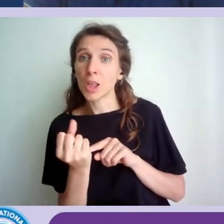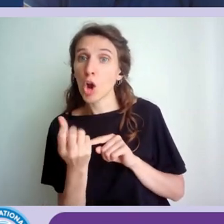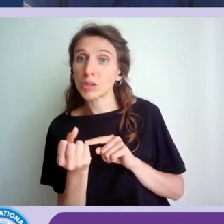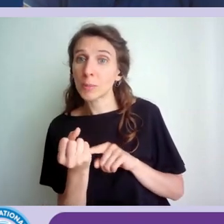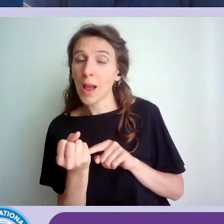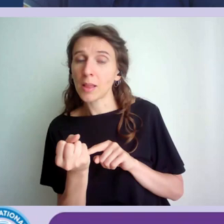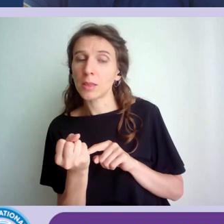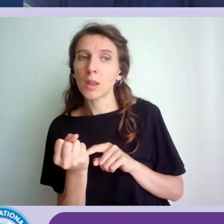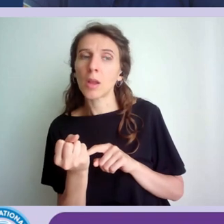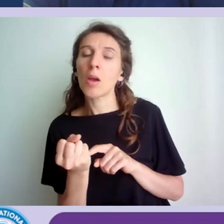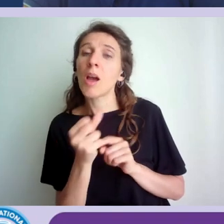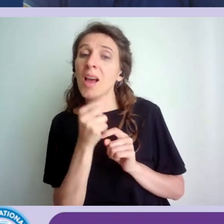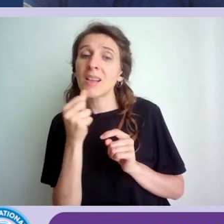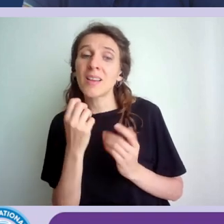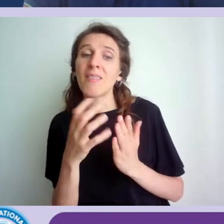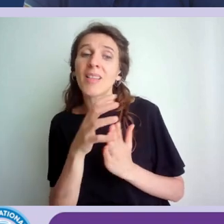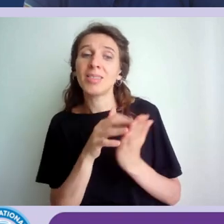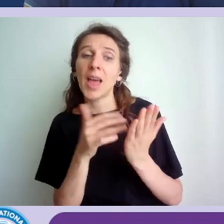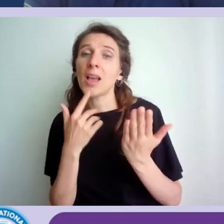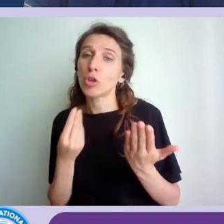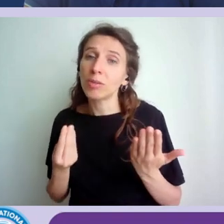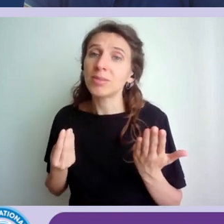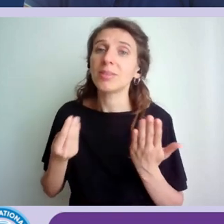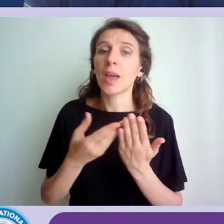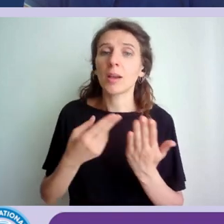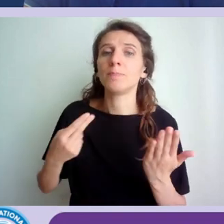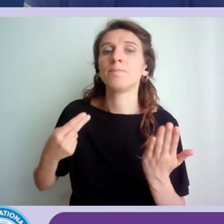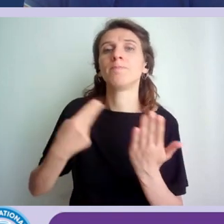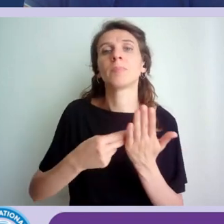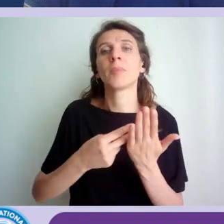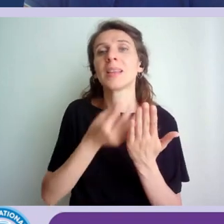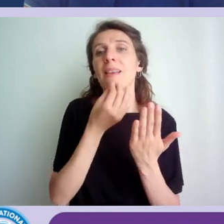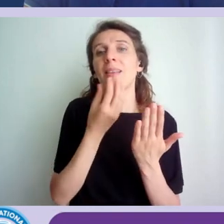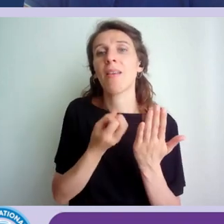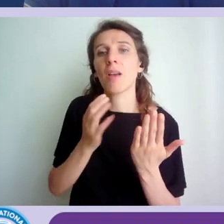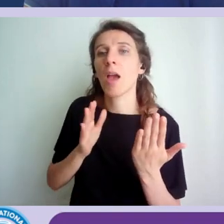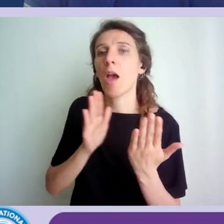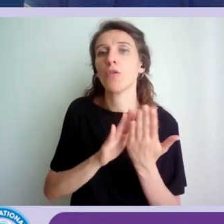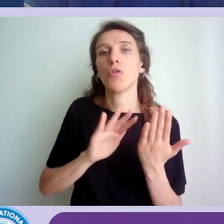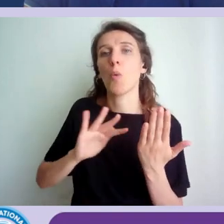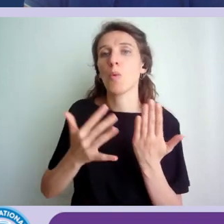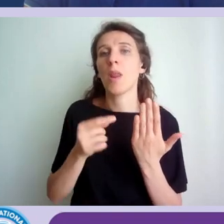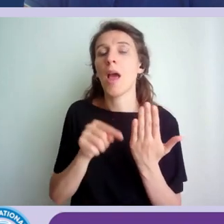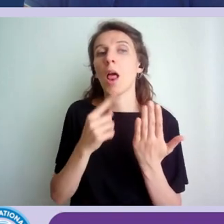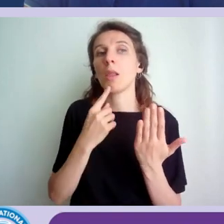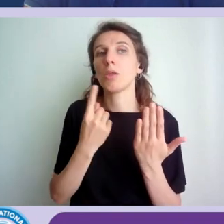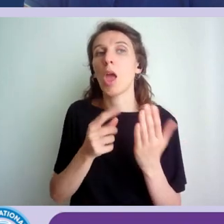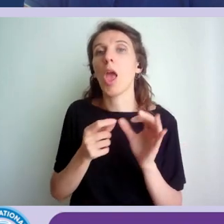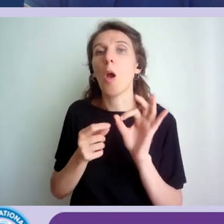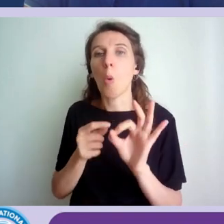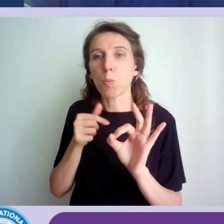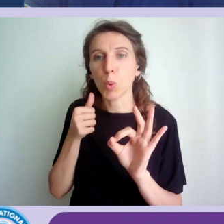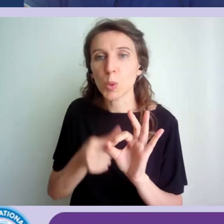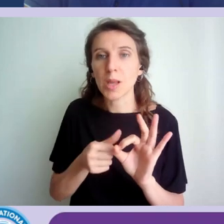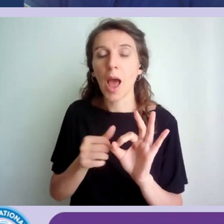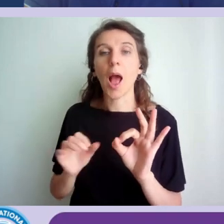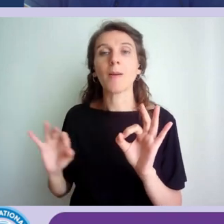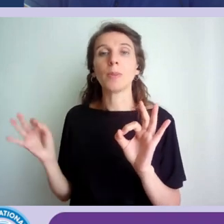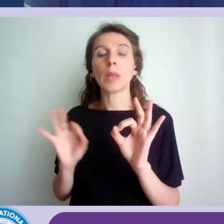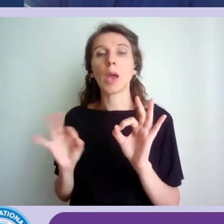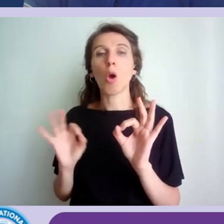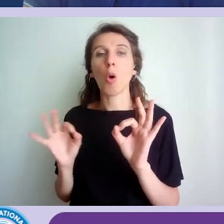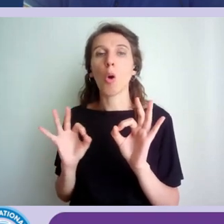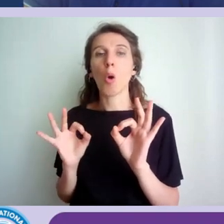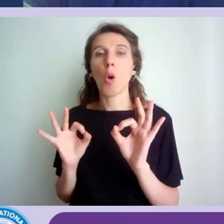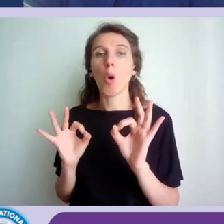a quel testo va anche attribuito un altro senso cioè il senso che è un pulsante piuttosto che Che ne so